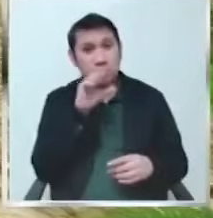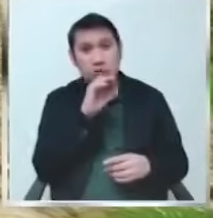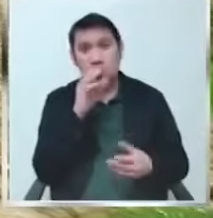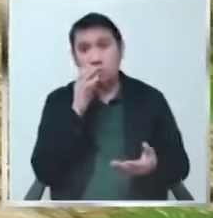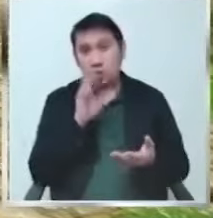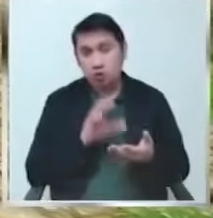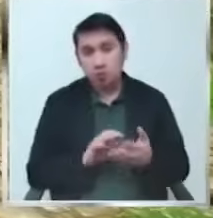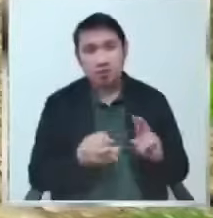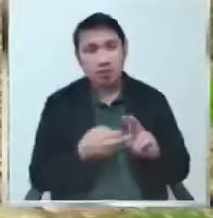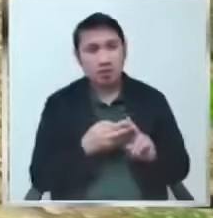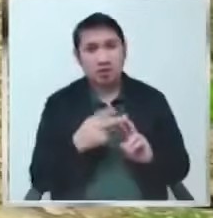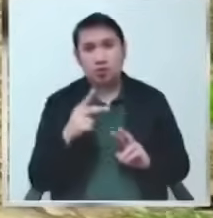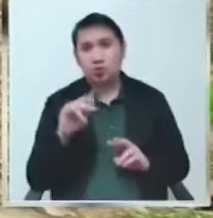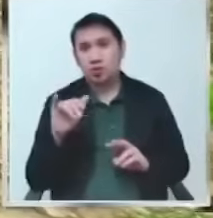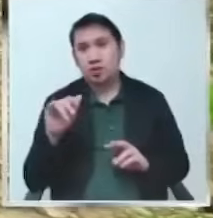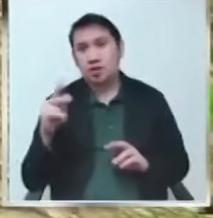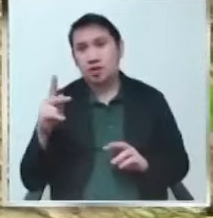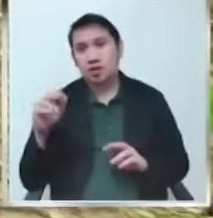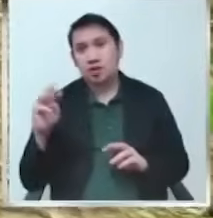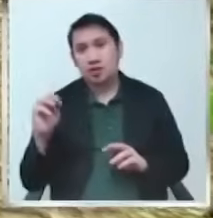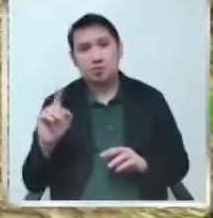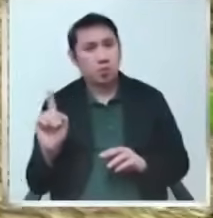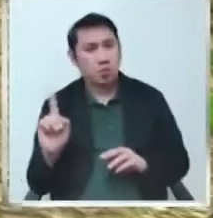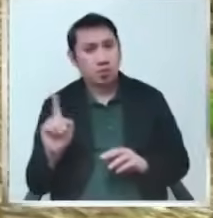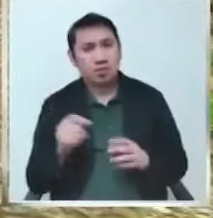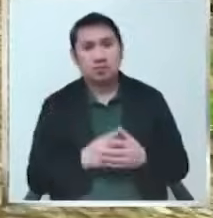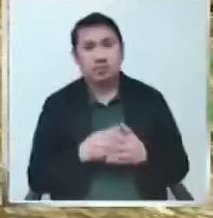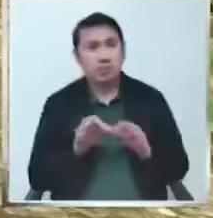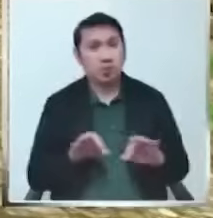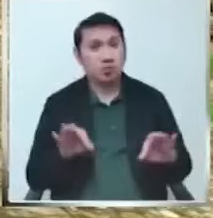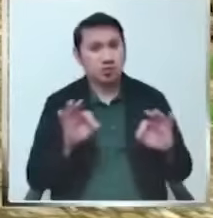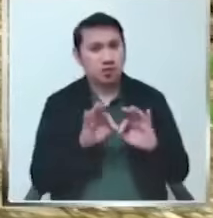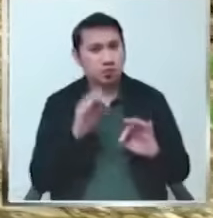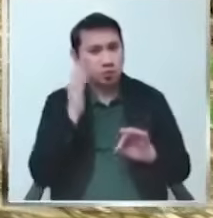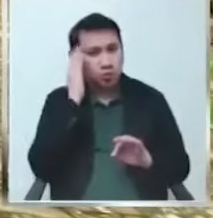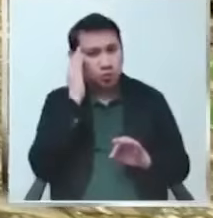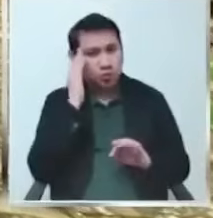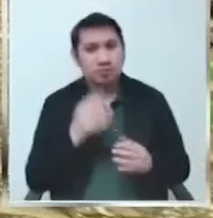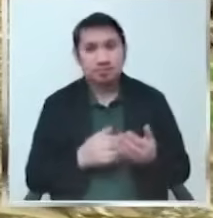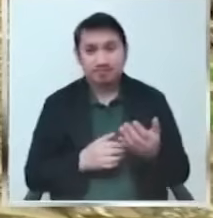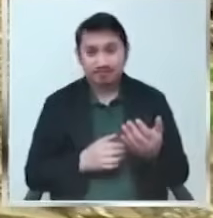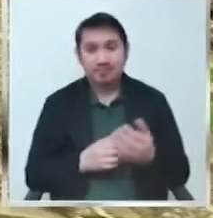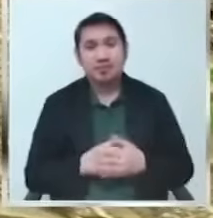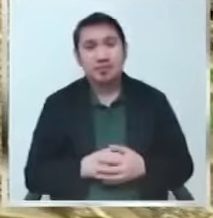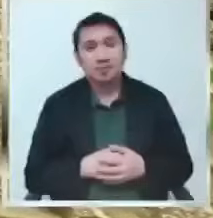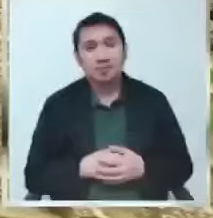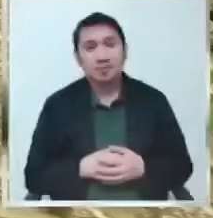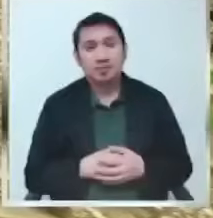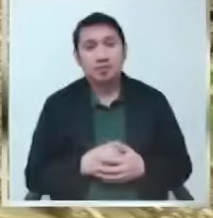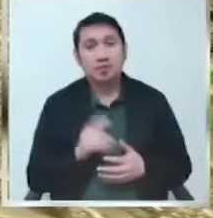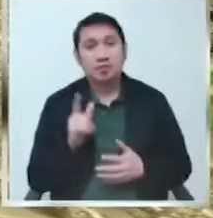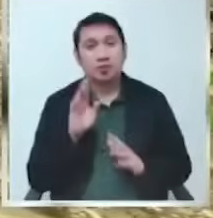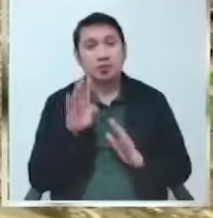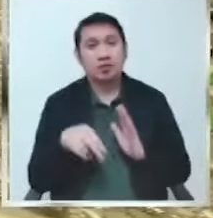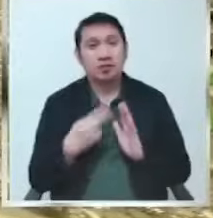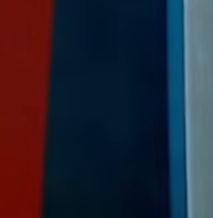Kim, ano na? Laging tandaan, kimportante ang may alam. Ako po si Kuya Kim at sagot ko kayo, 24